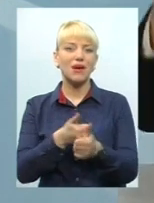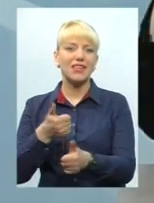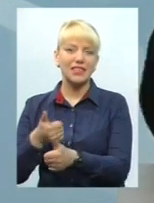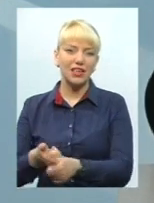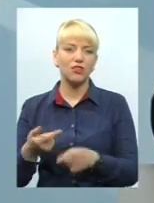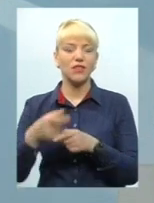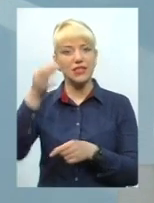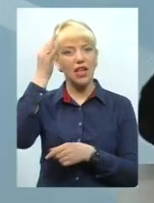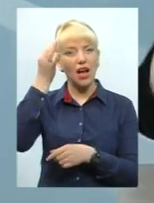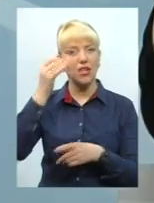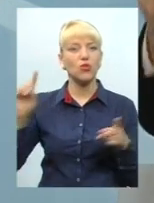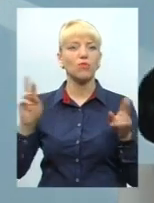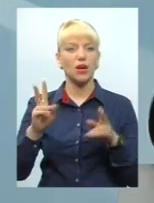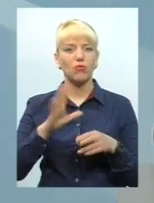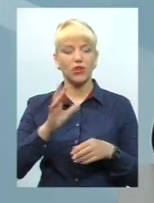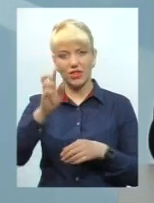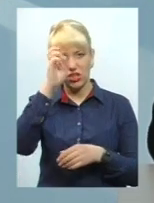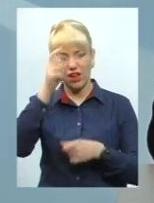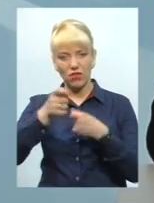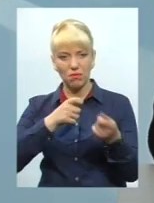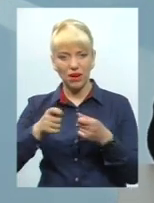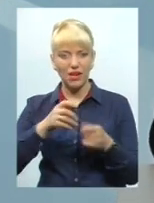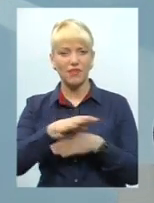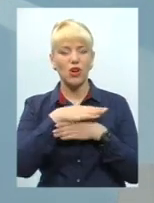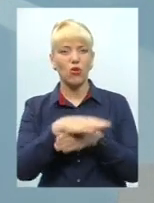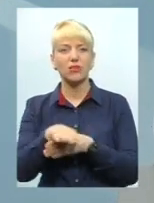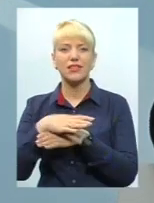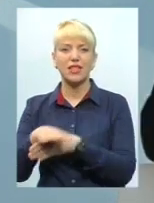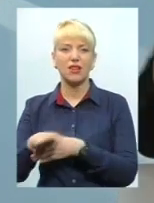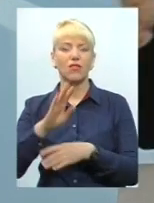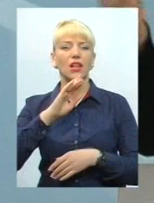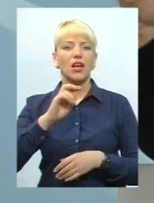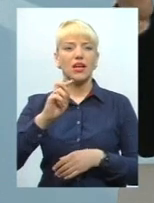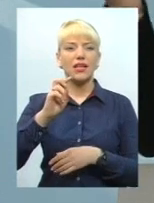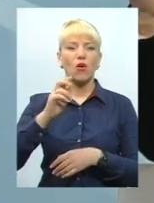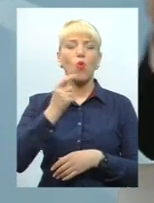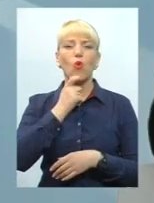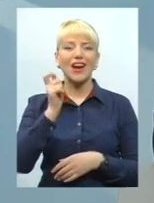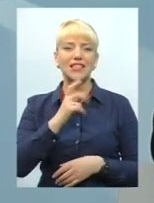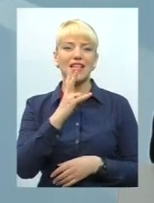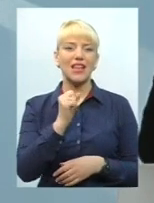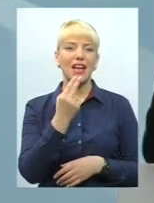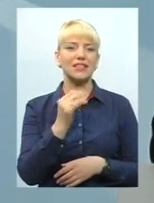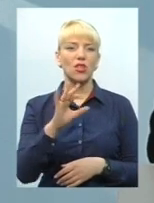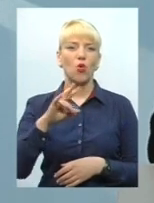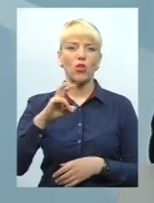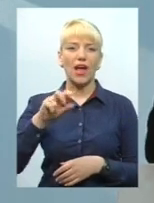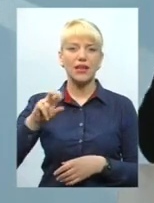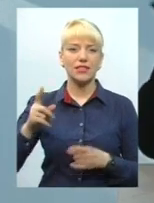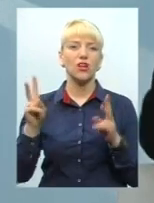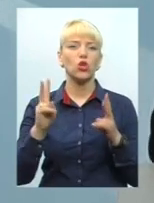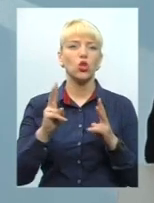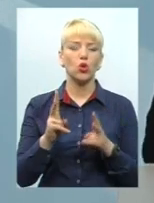правління, державне правління, як розстрілювалися, значить, українські націоналісти, які щось хотіли зробити у справі